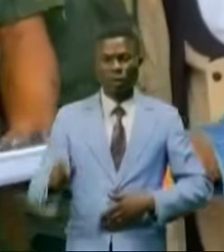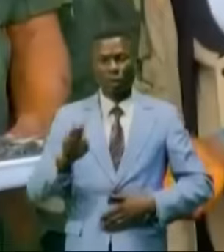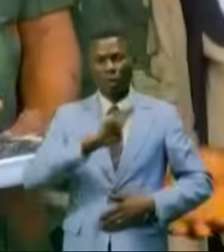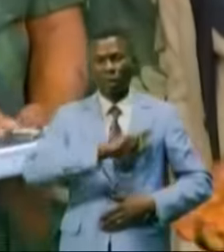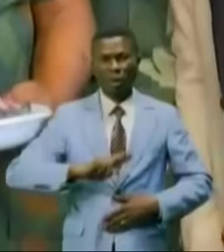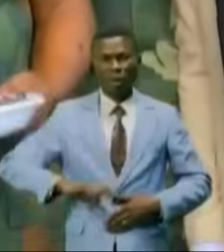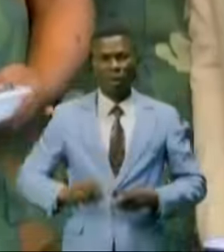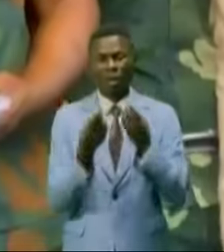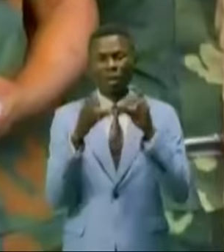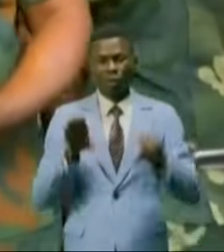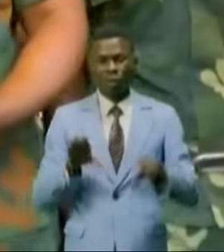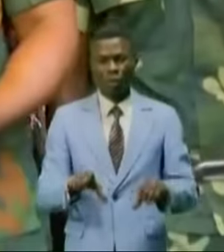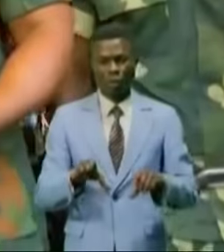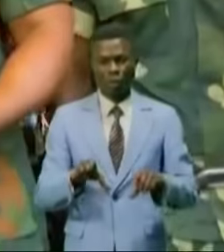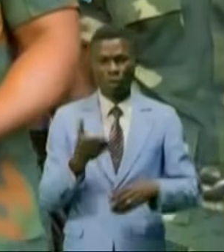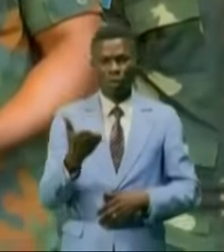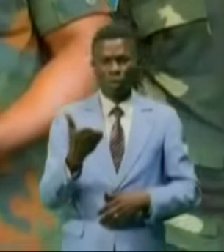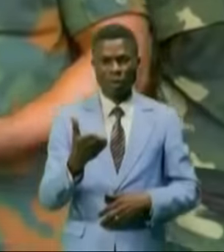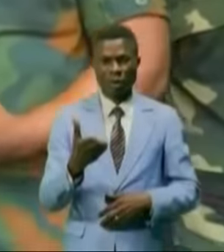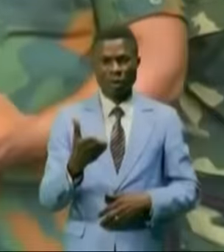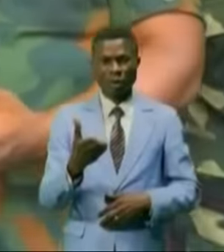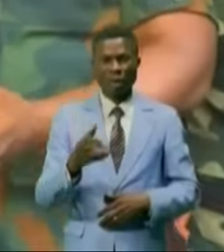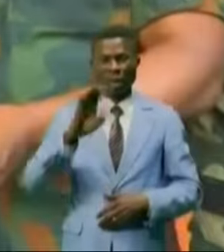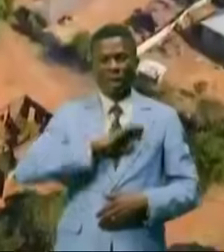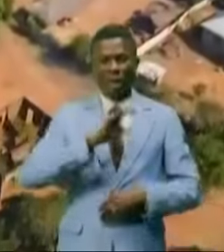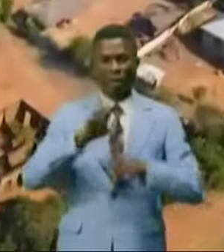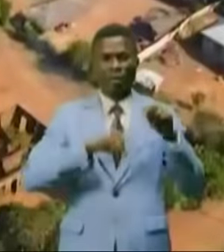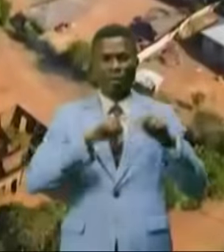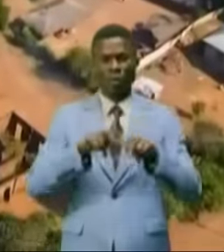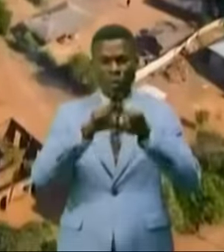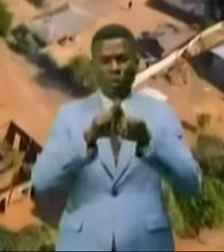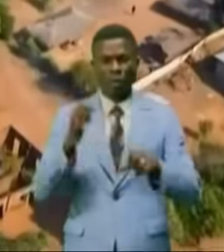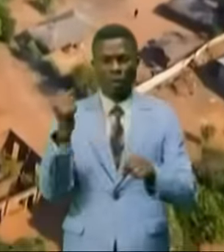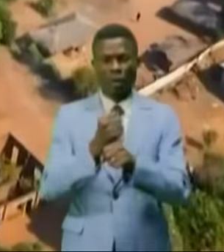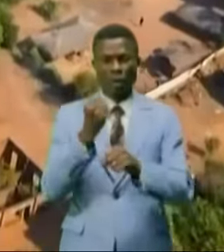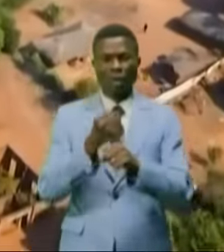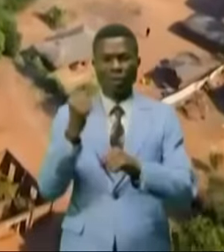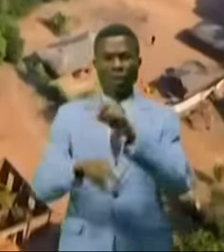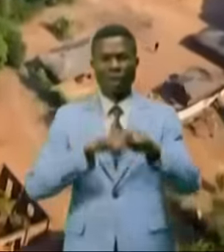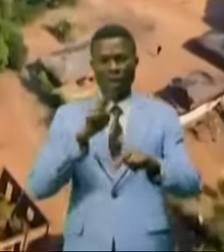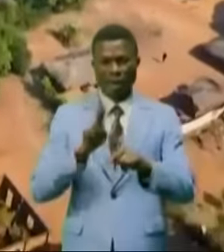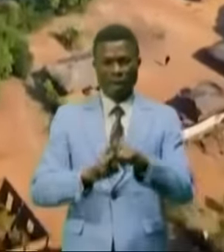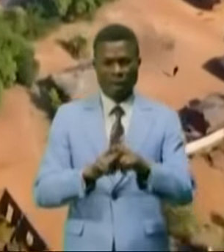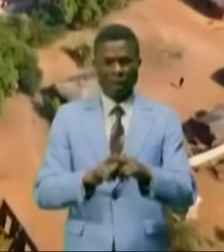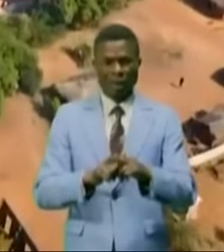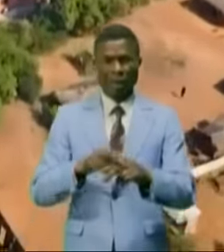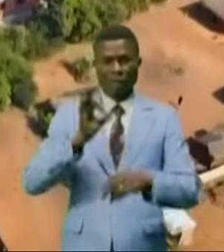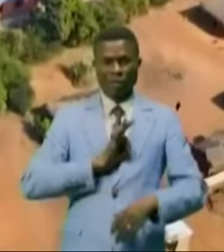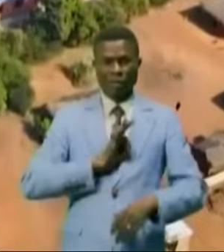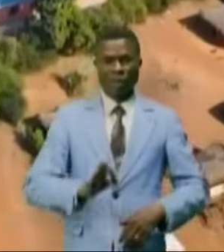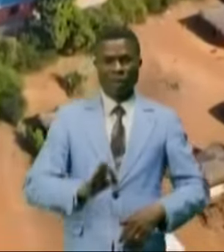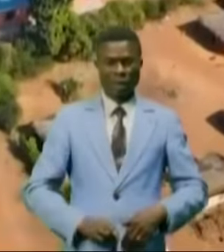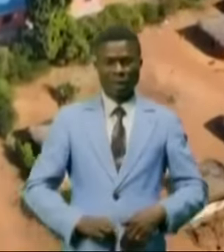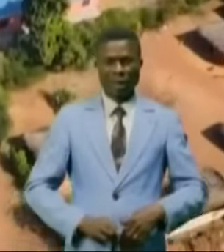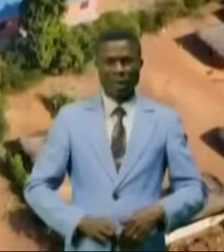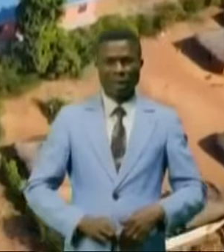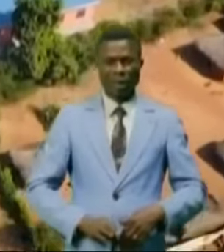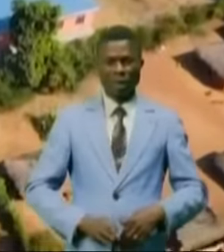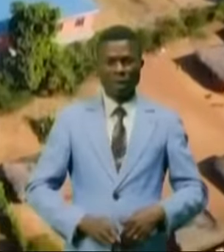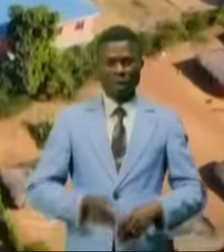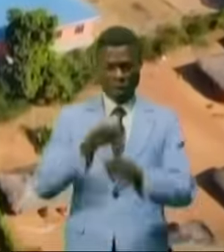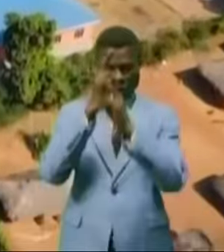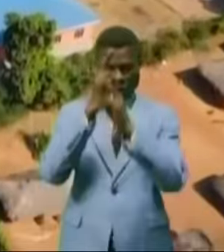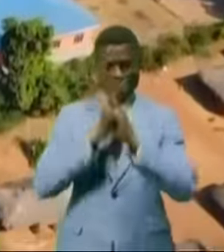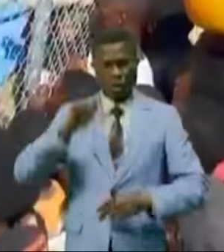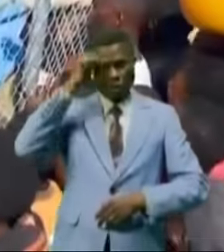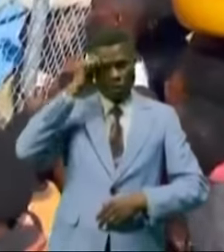la République démocratique du Congo, de la police nationale et du service national, Félix-Antoine Tshisekedi, d'honorer la